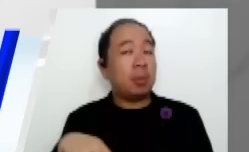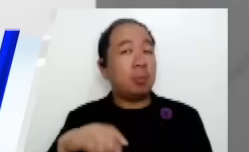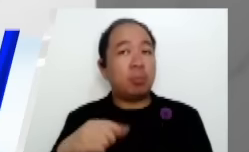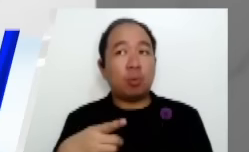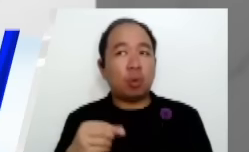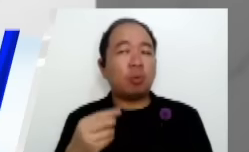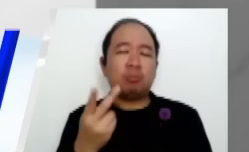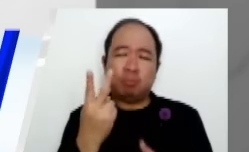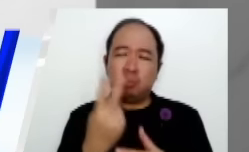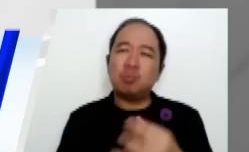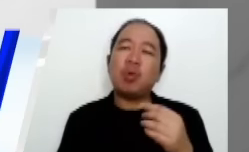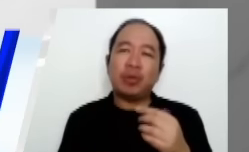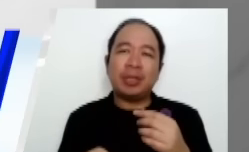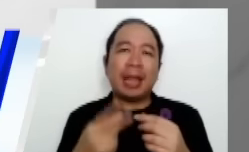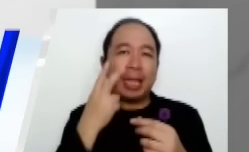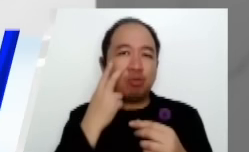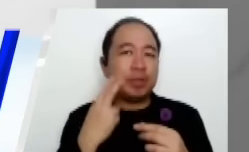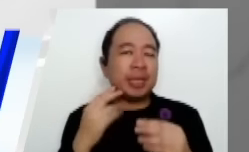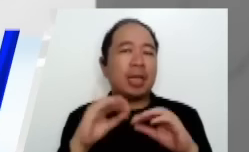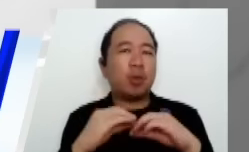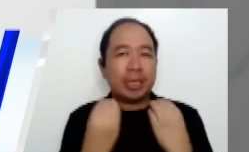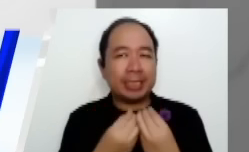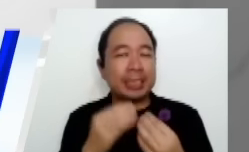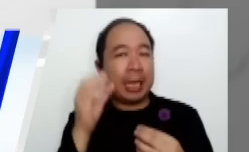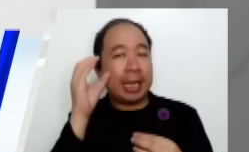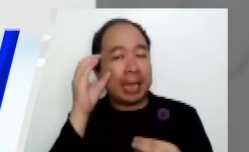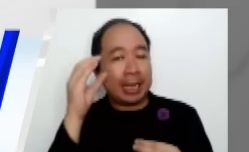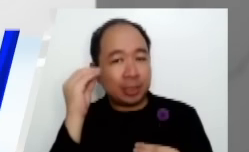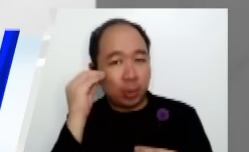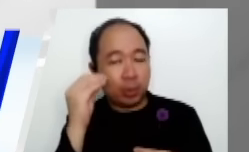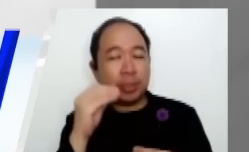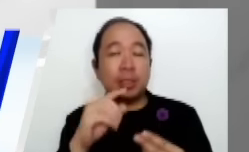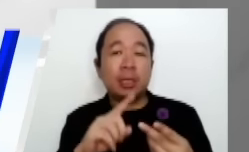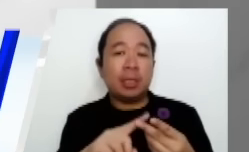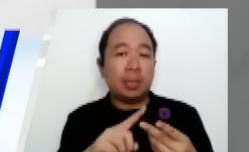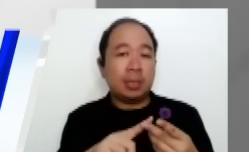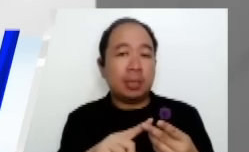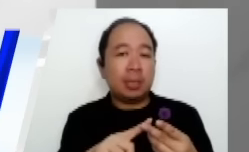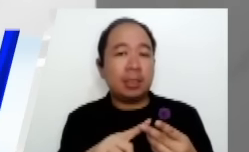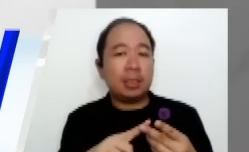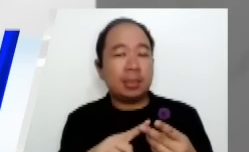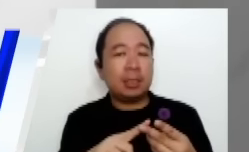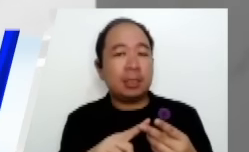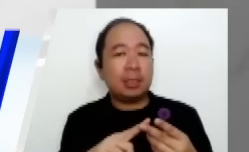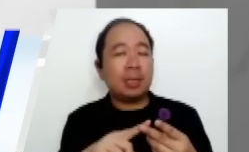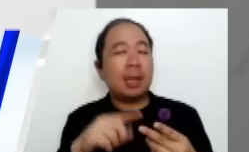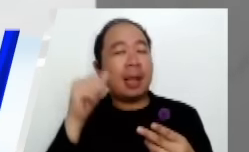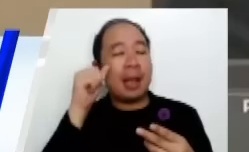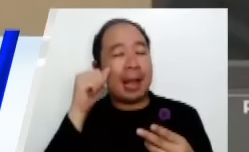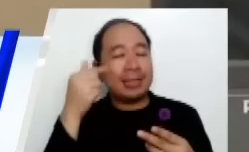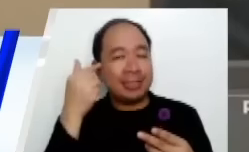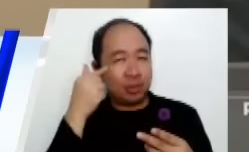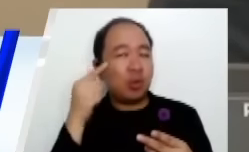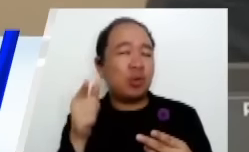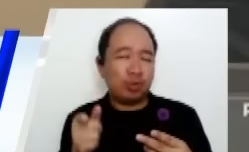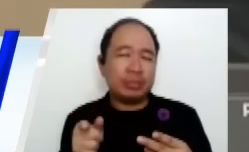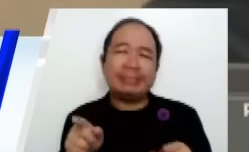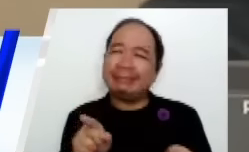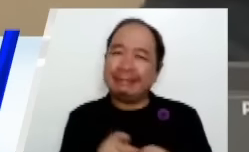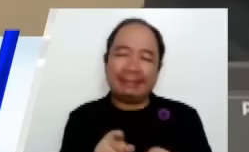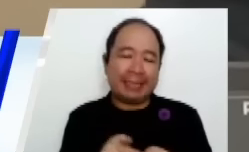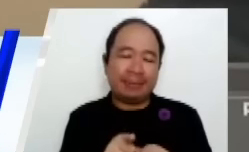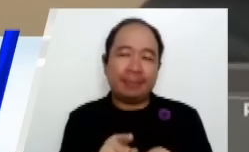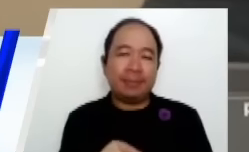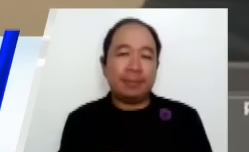kinabibilangan ni leong at saka ni ah Alice guo or Gua pin nitong martes lang